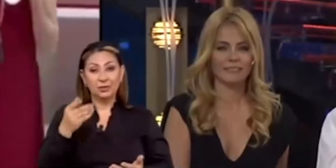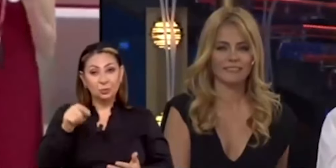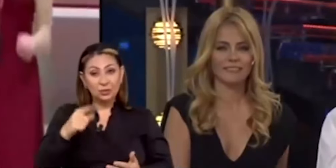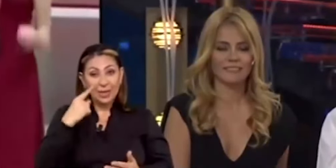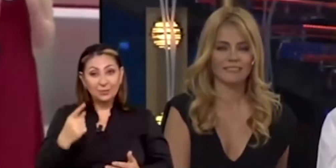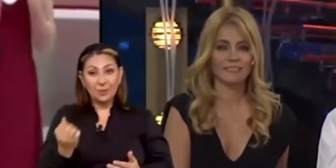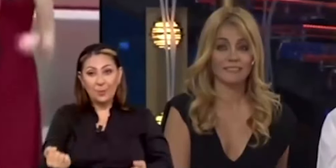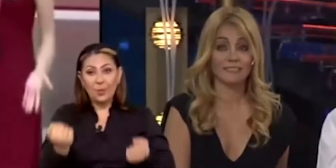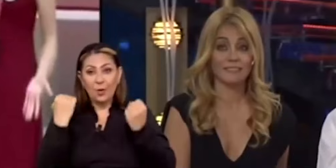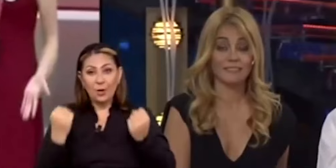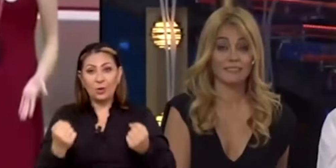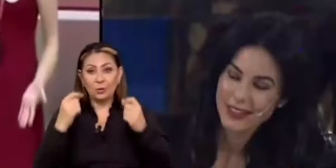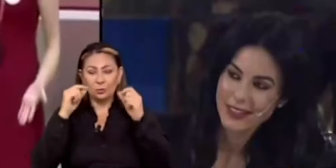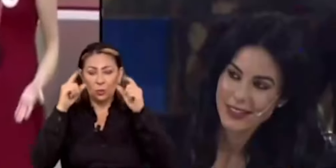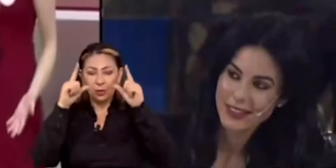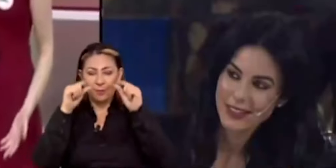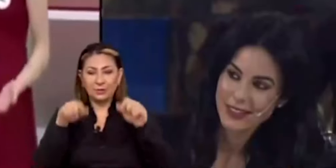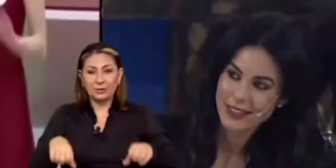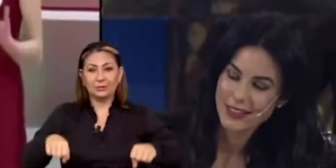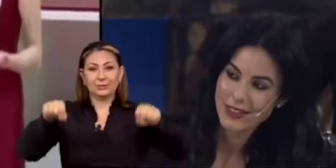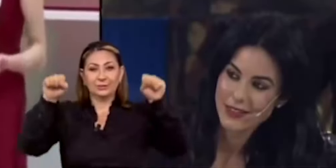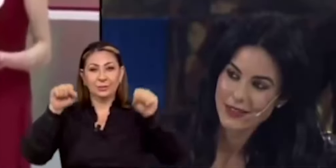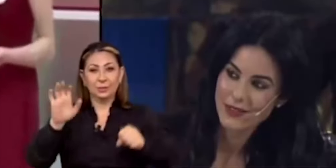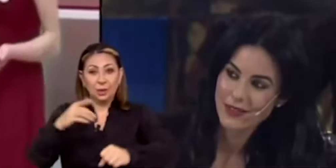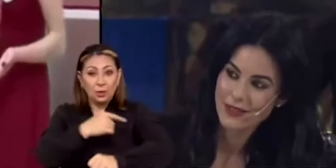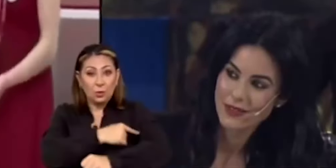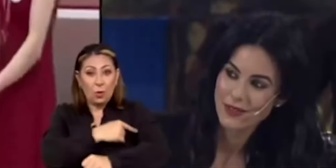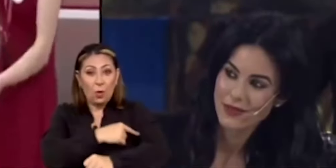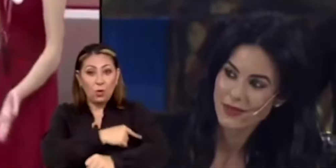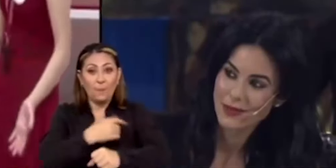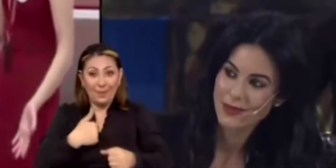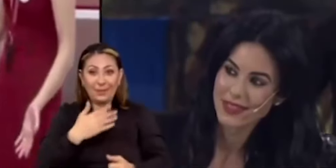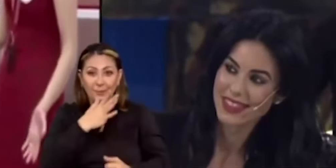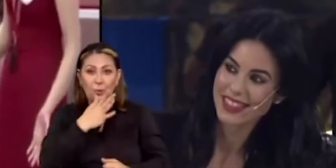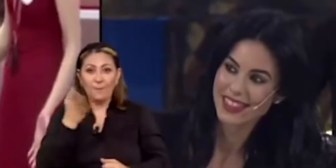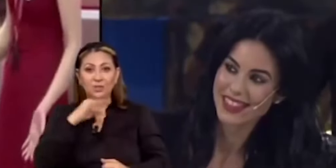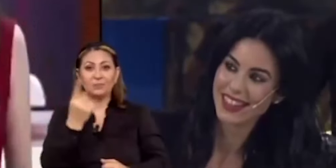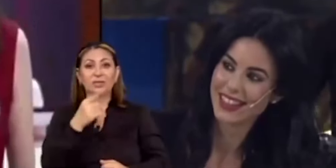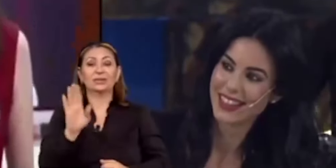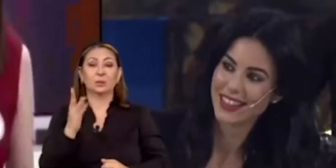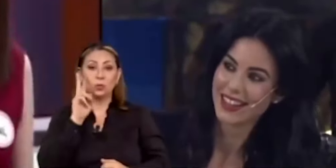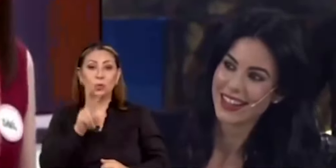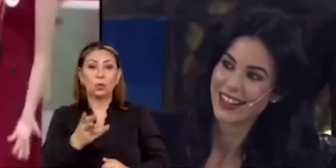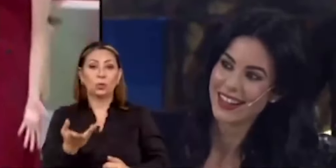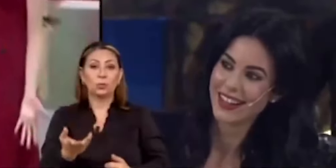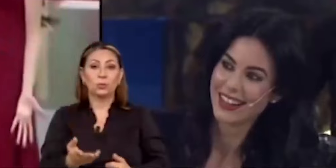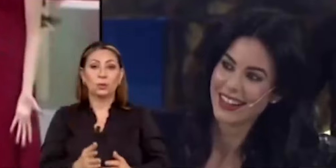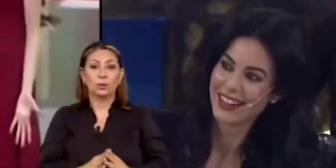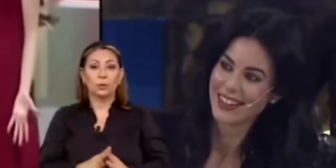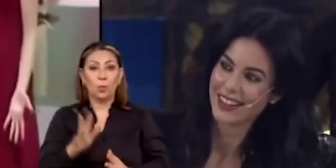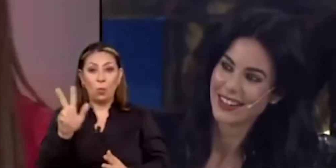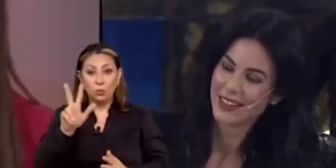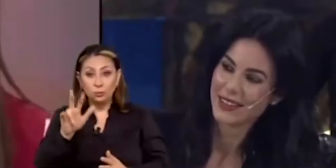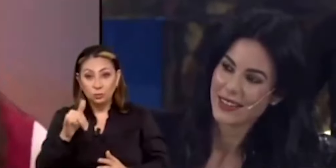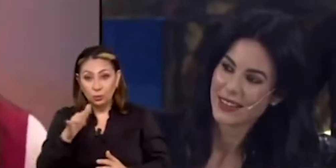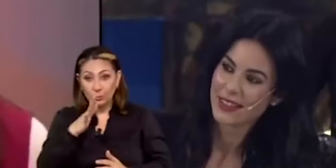indirmeseydin yapacaktım böyle. Gözlerini kapatacaktım. Kol, her defasında... Ay kol, kol ben de biliyorum. Başka bir şey değil yani. Görüyorum. Böyle 30 kaldı. Kilo